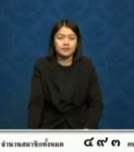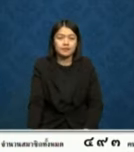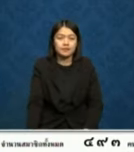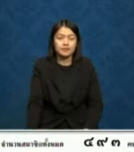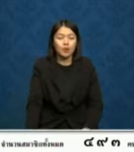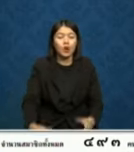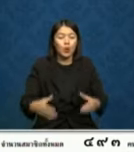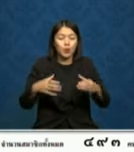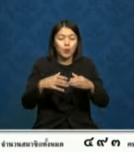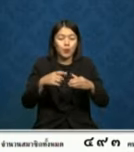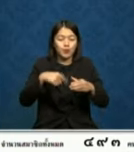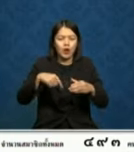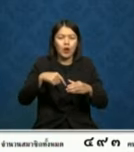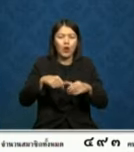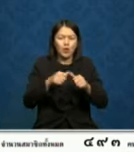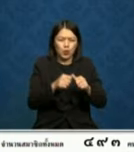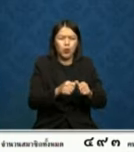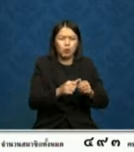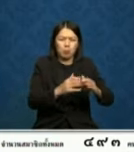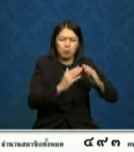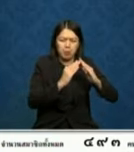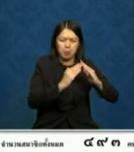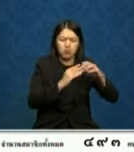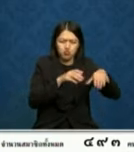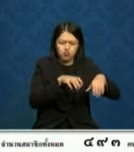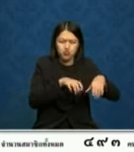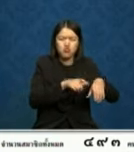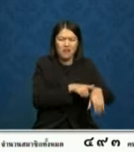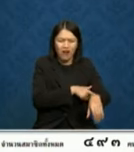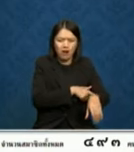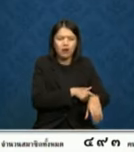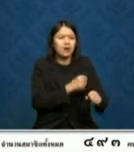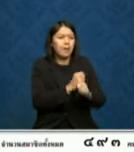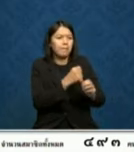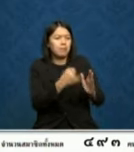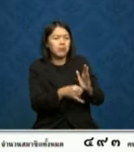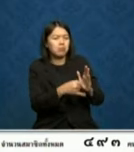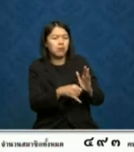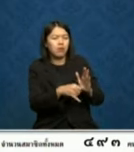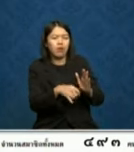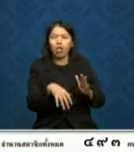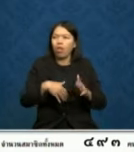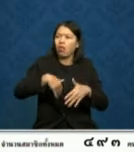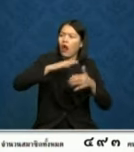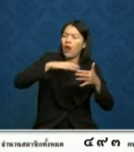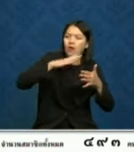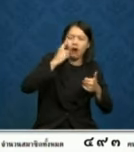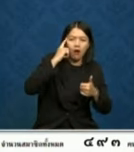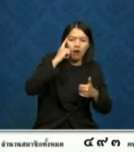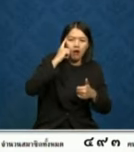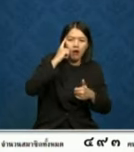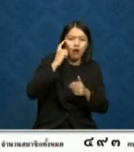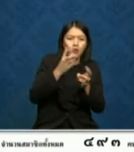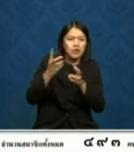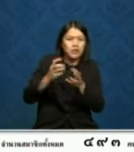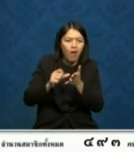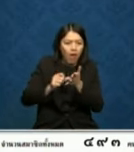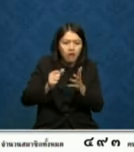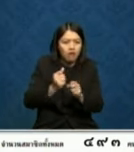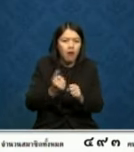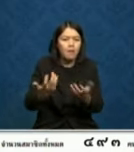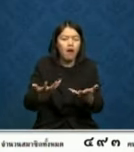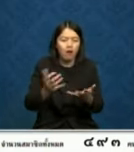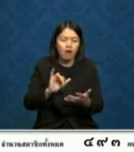คนกลุ่มนี้เขาอยู่มาก่อนนะครับแต่กลับถูกดำเนินคดีอย่างไม่เป็นธรรมจนถึงตอนนี้ยังหาทางออกเรื่องนี้ไม่ได้เลยนะ